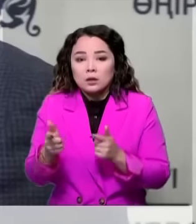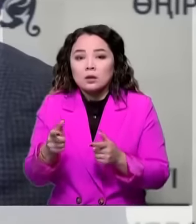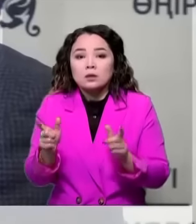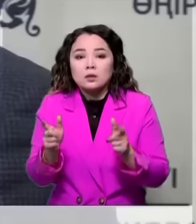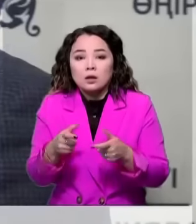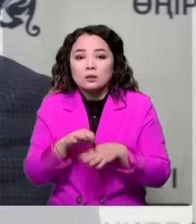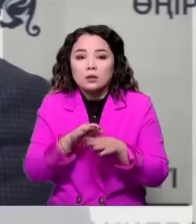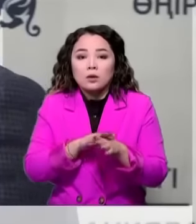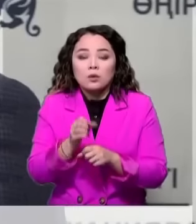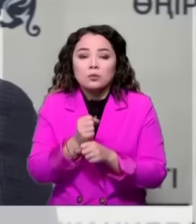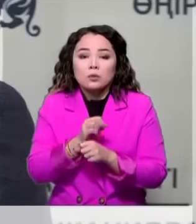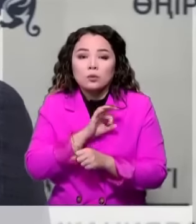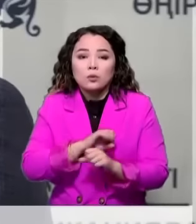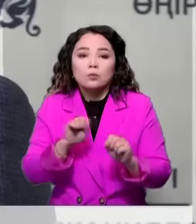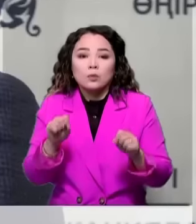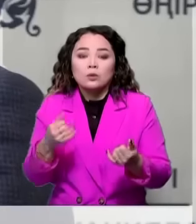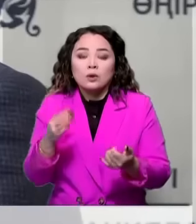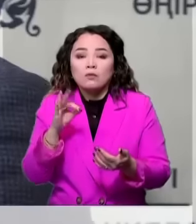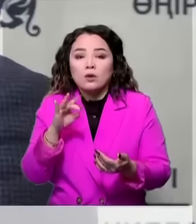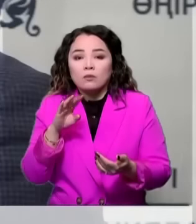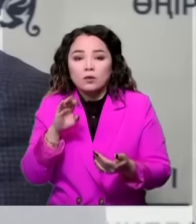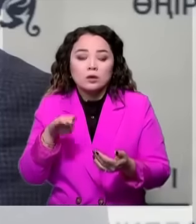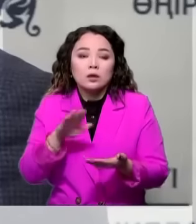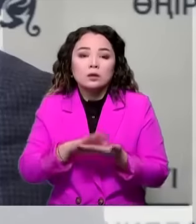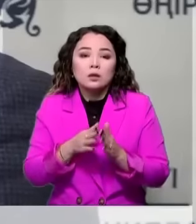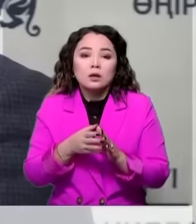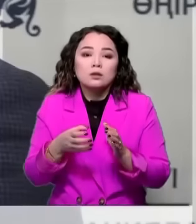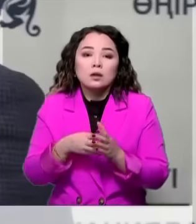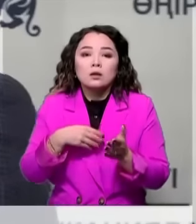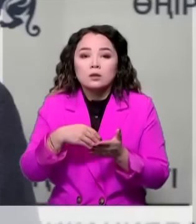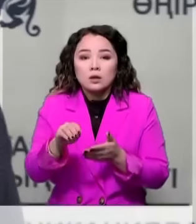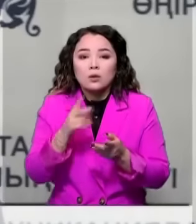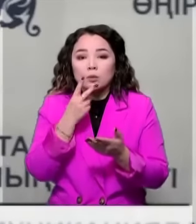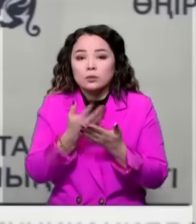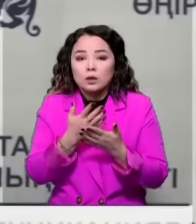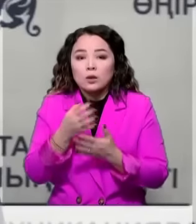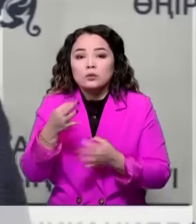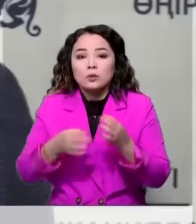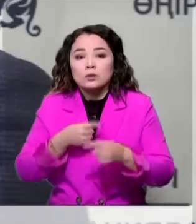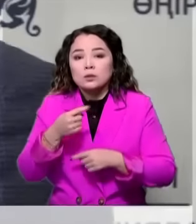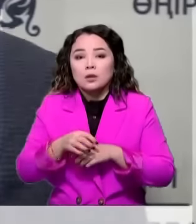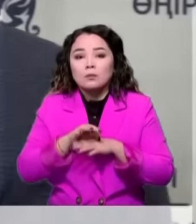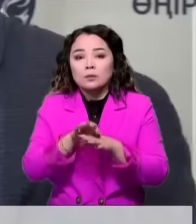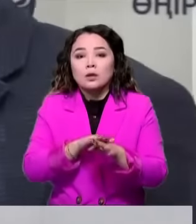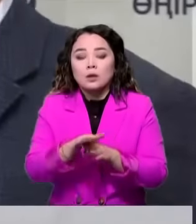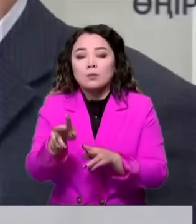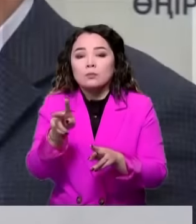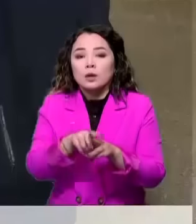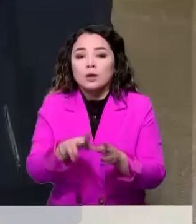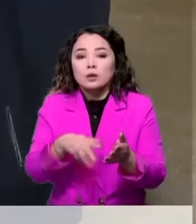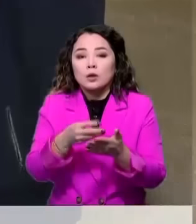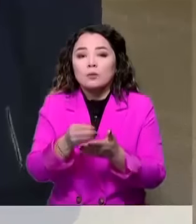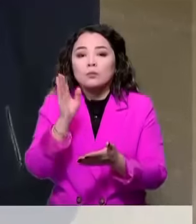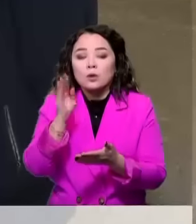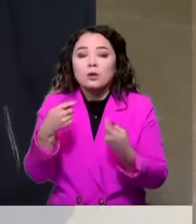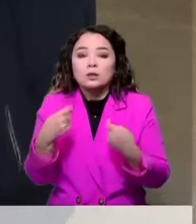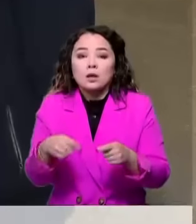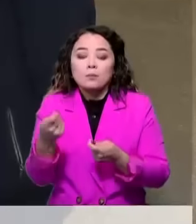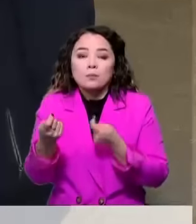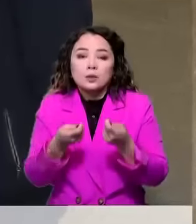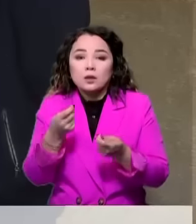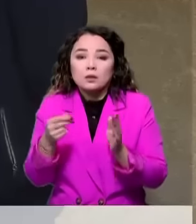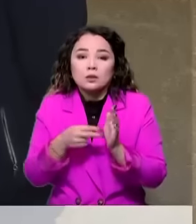санкция қолданылуы мүмкін. Форвардтық сатып алу келісім шартында көрсетілгендей, сот арқылы мәжбүрлі түрде төлеттіреді. Нарықтағы